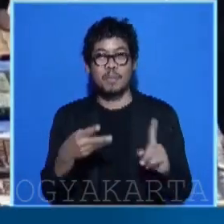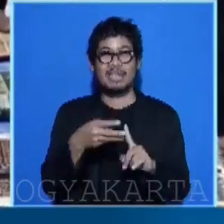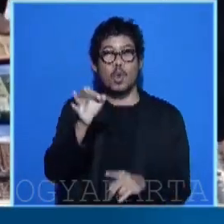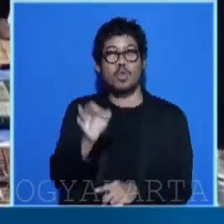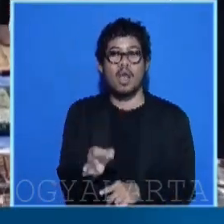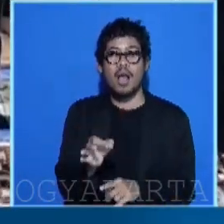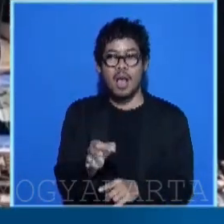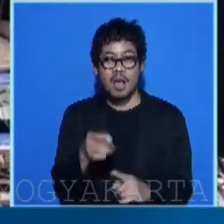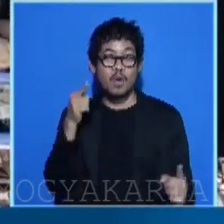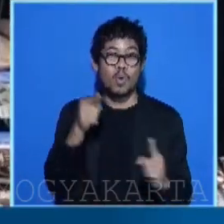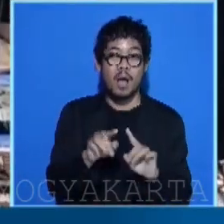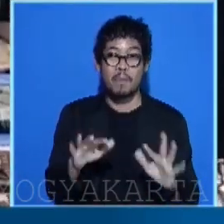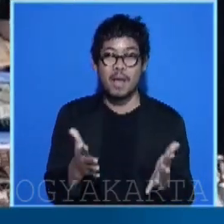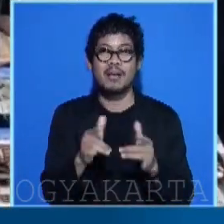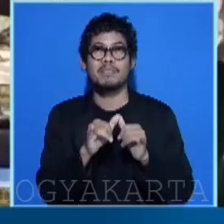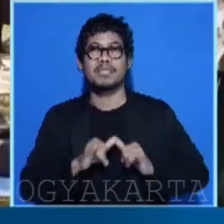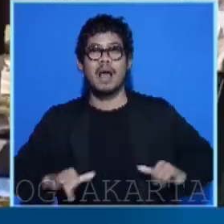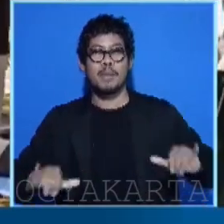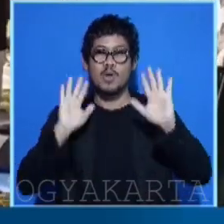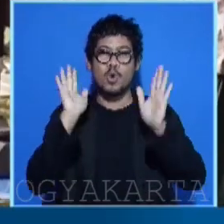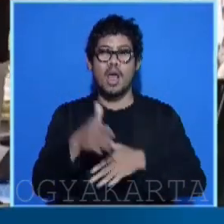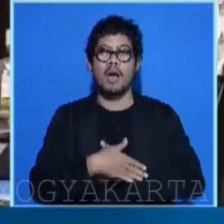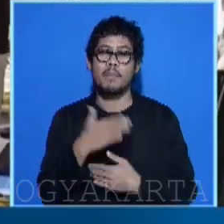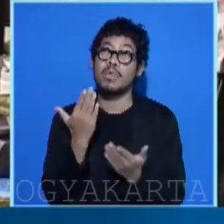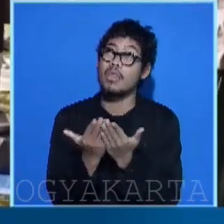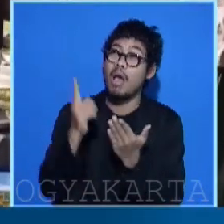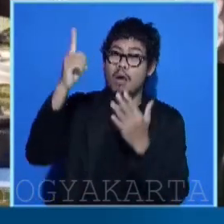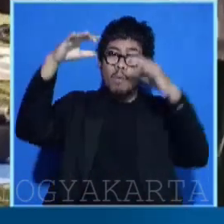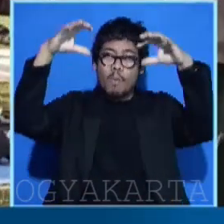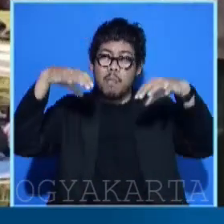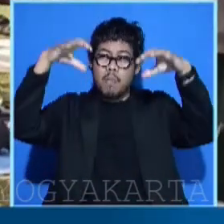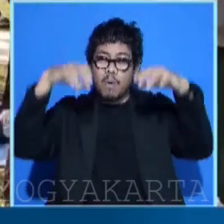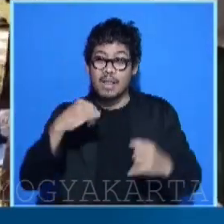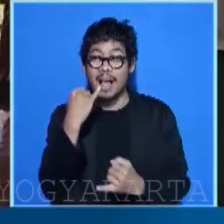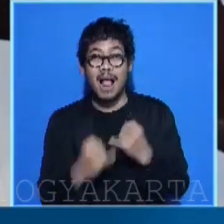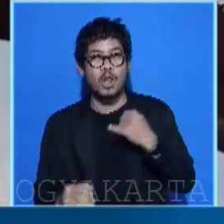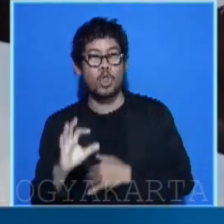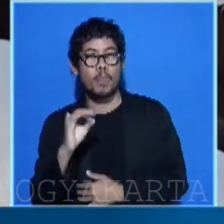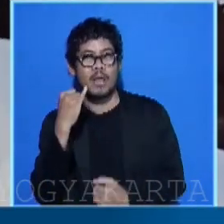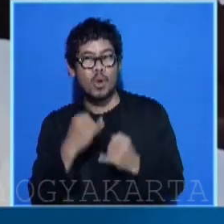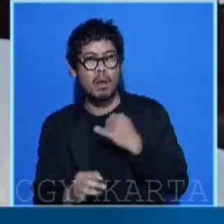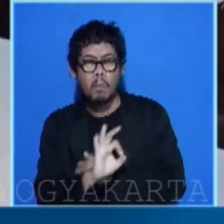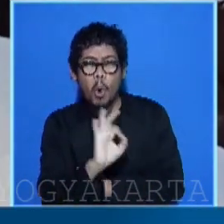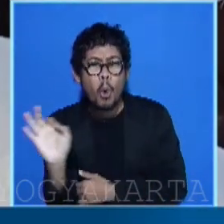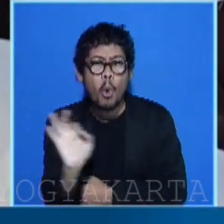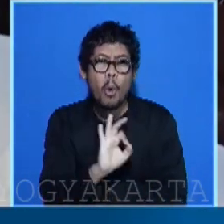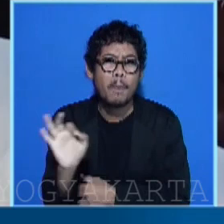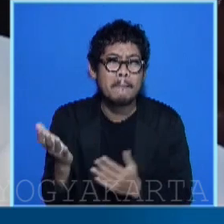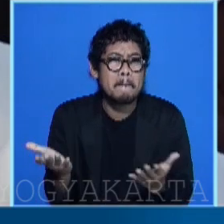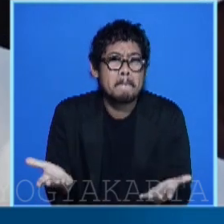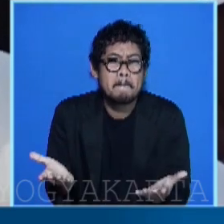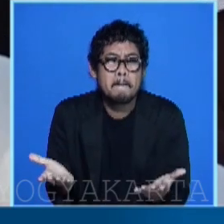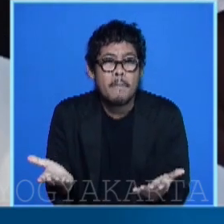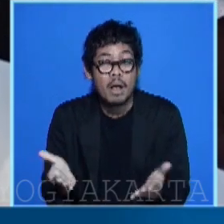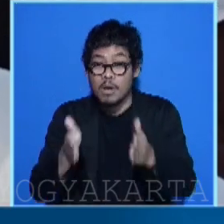untuk bersama-sama salat Istisqa meminta hujan mengingat sampai akhir Oktober ini hujan masih belum turun di berbagai wilayah Indonesia